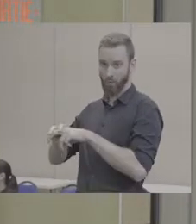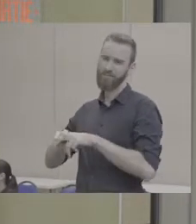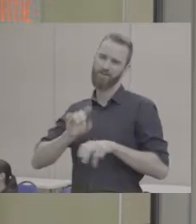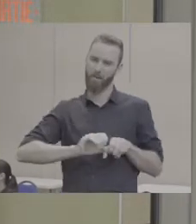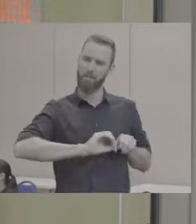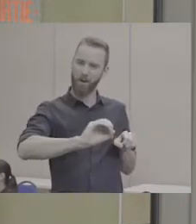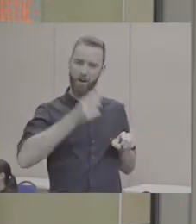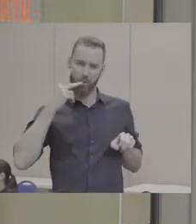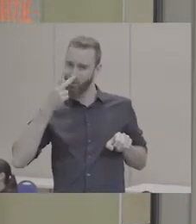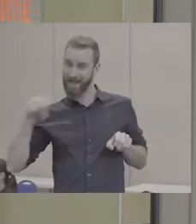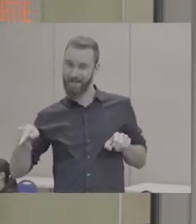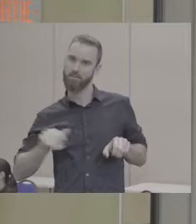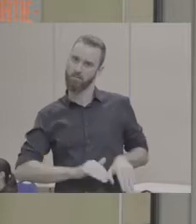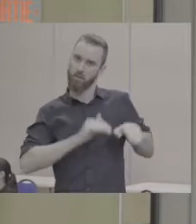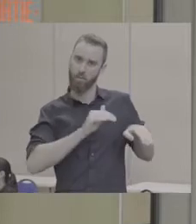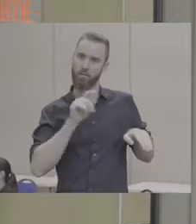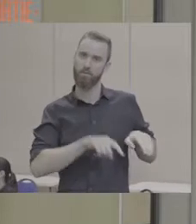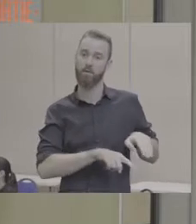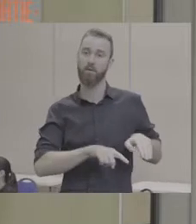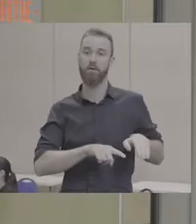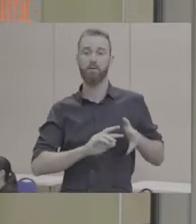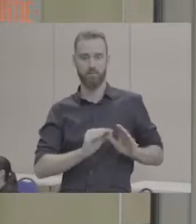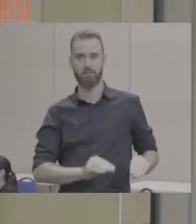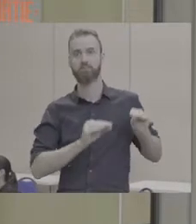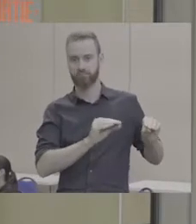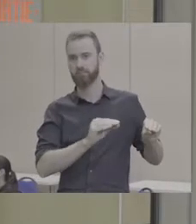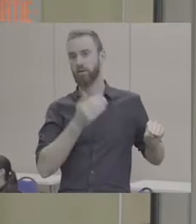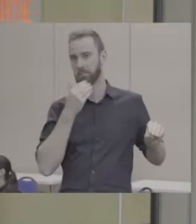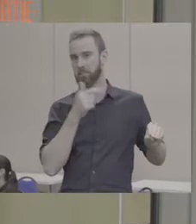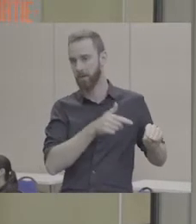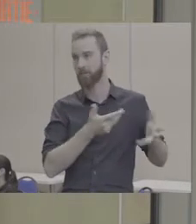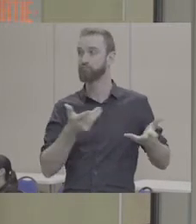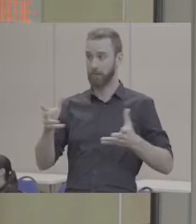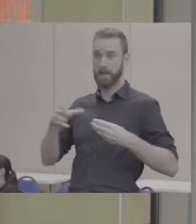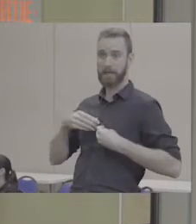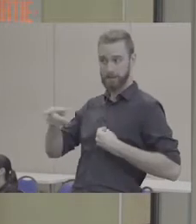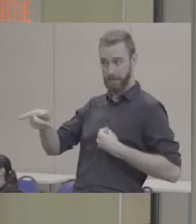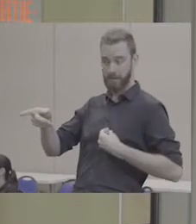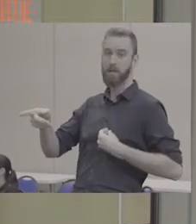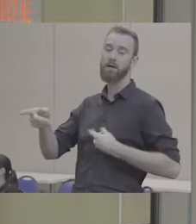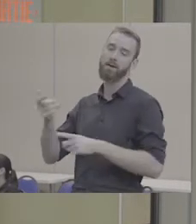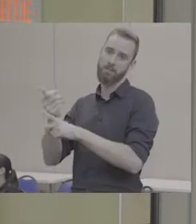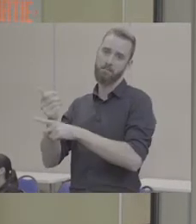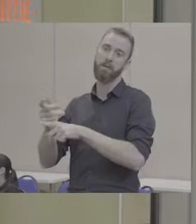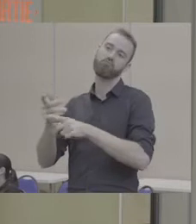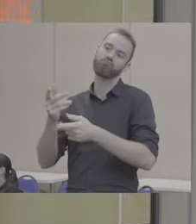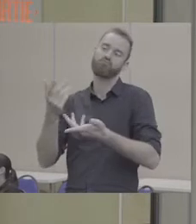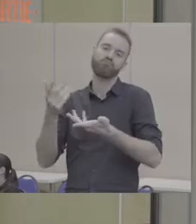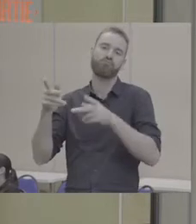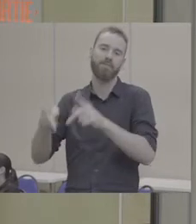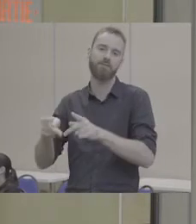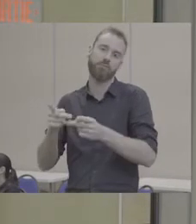aussi. Et cette fois-là, bien les positionner. Alors, j'ai accepté d'envoyer un